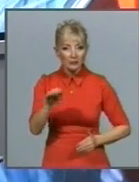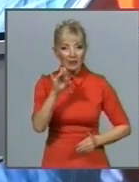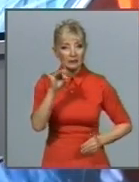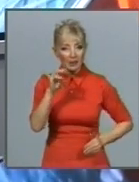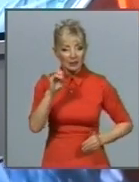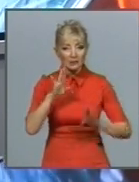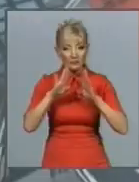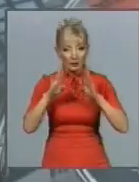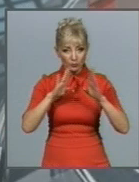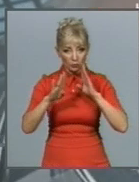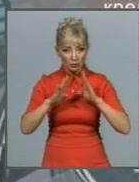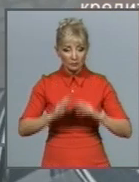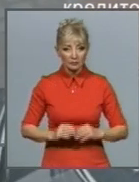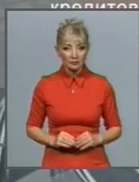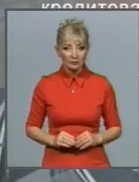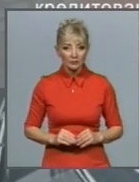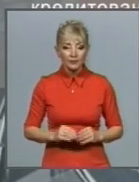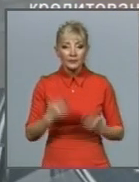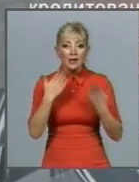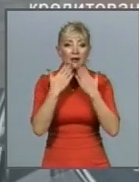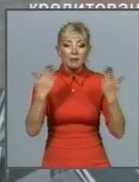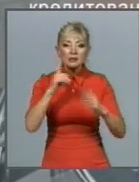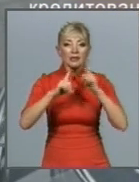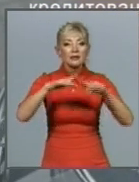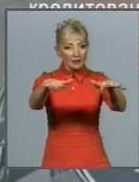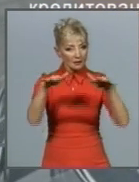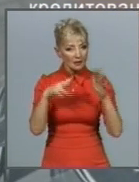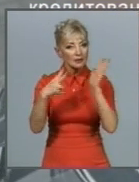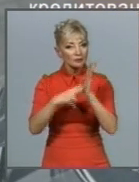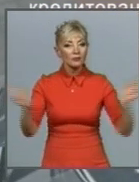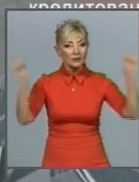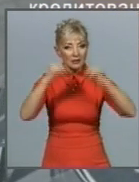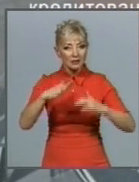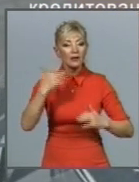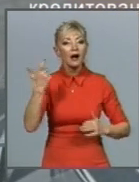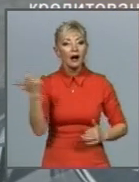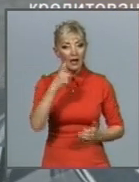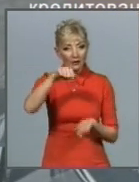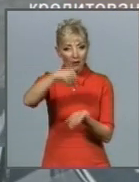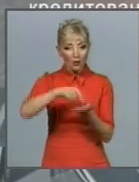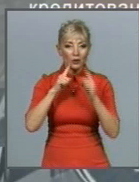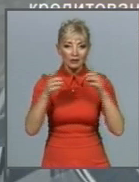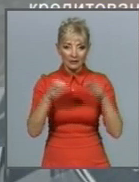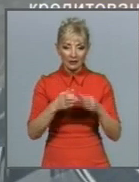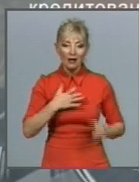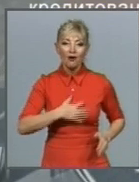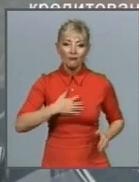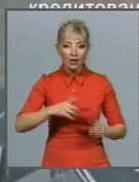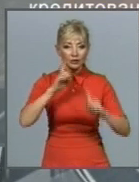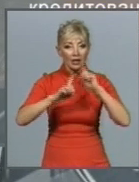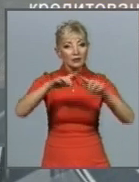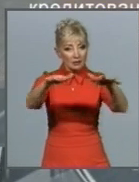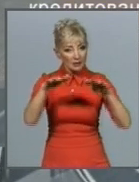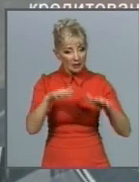Facebook. Завтра последняя сессия 7-го созыва Харьковского городского совета. Важная сессия. На ней